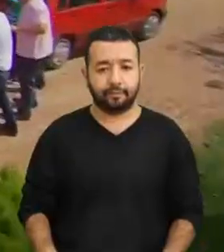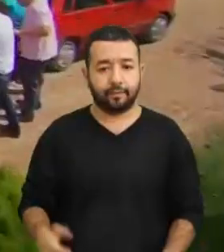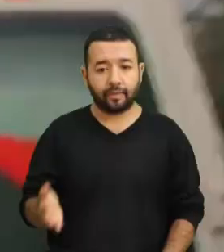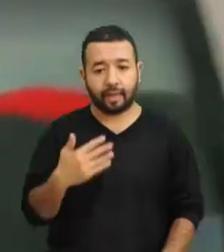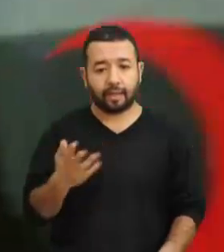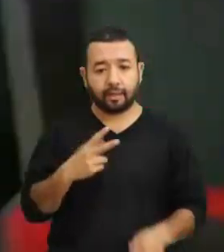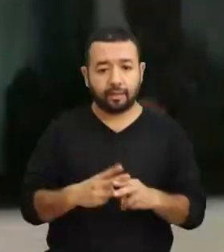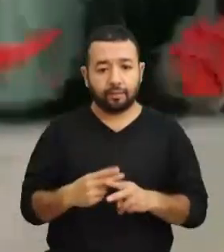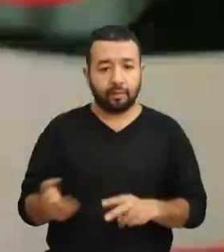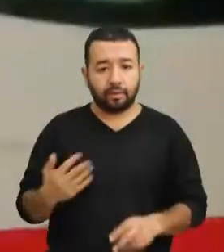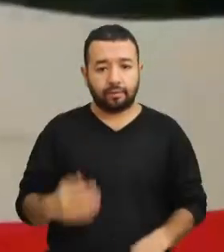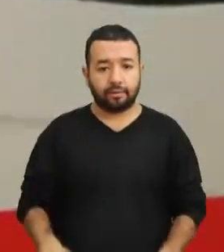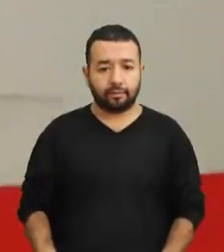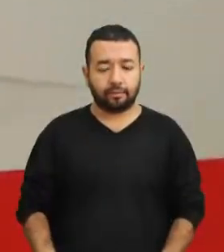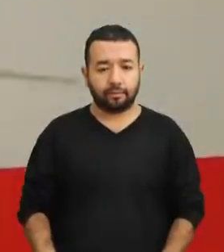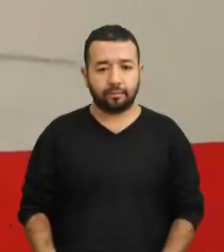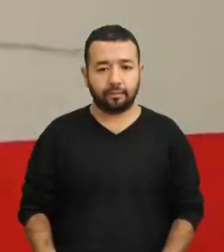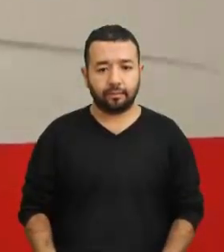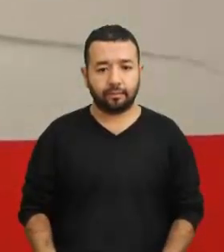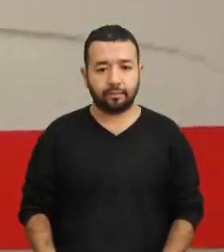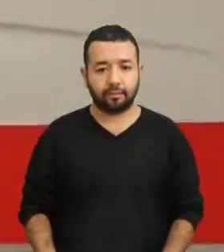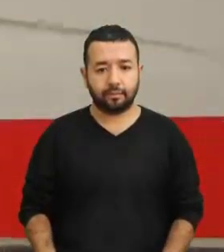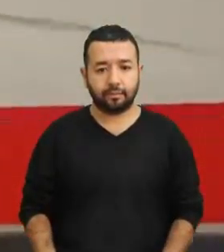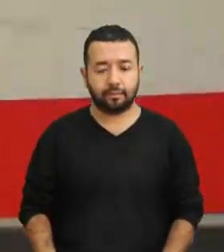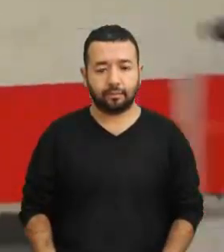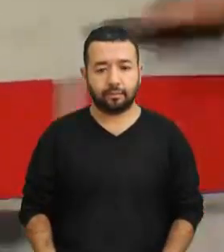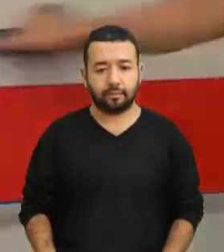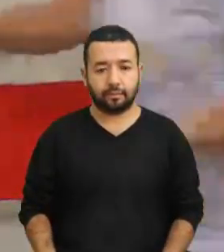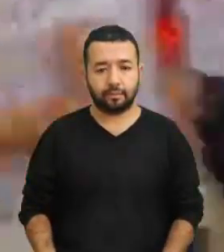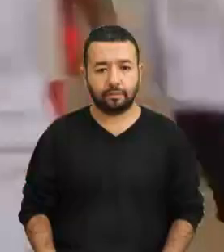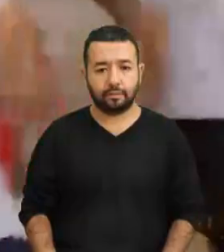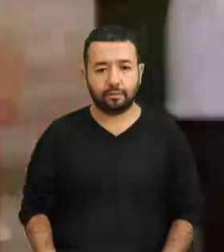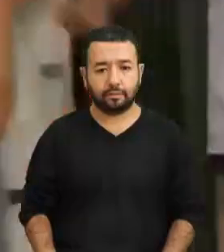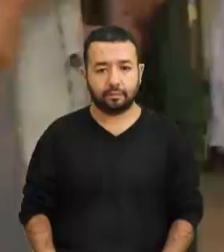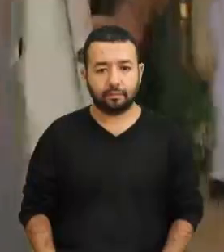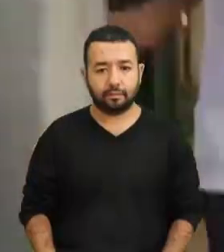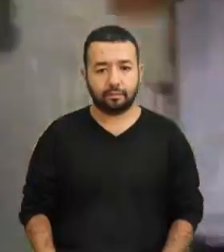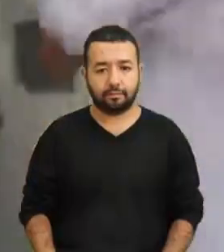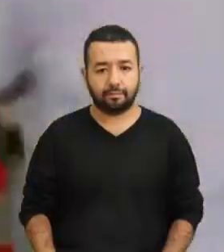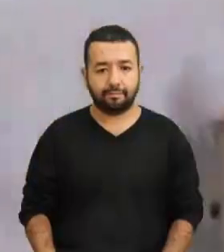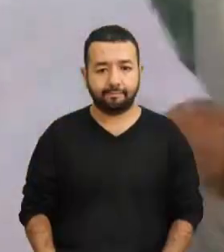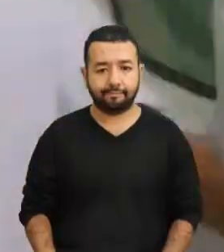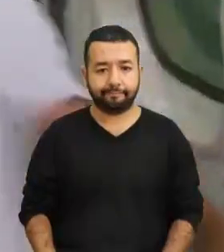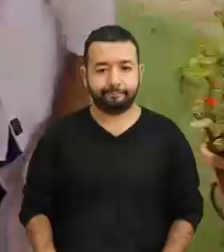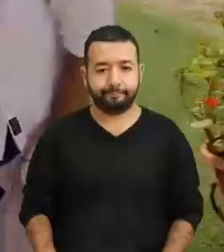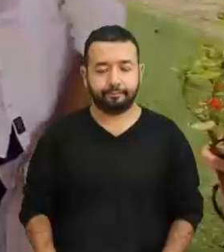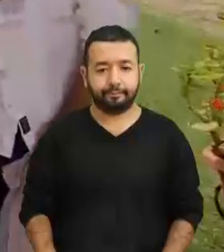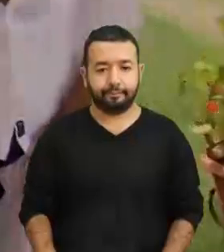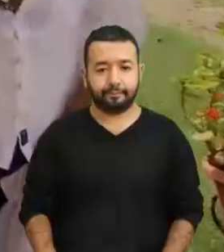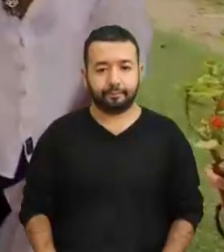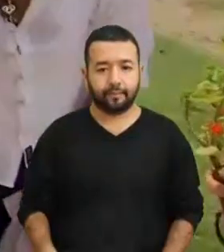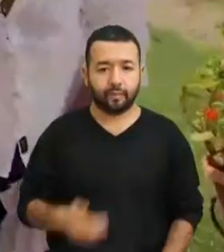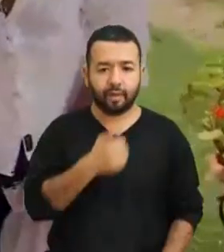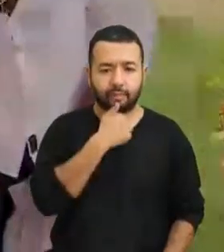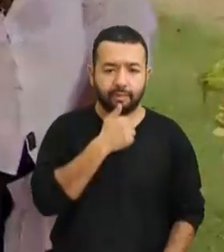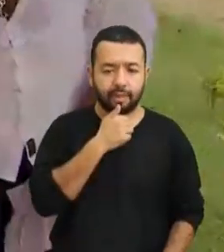Ambulans gelin. Çabuk buradayız. Hadi bir el at. Ambulans arka geri garaj kapısından içeri girdi. İkisi erkek, biri kadın, üç sağlık görevlisi ekipmanların bulunduğu arka baba.